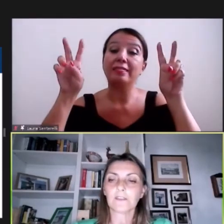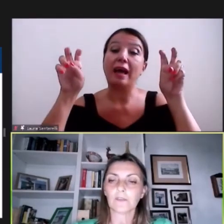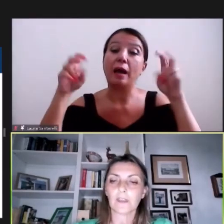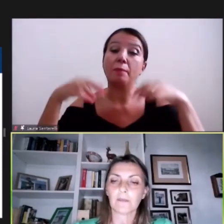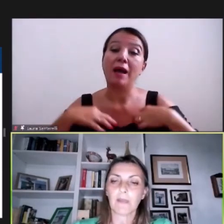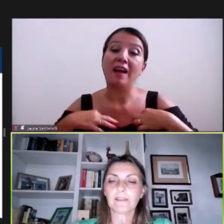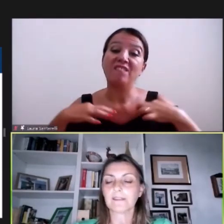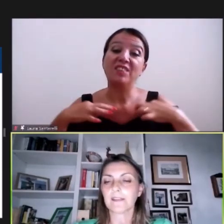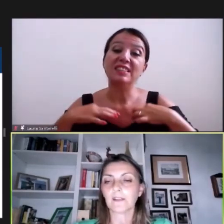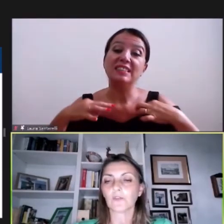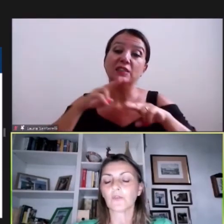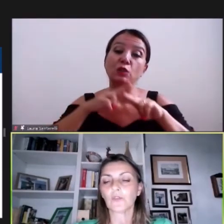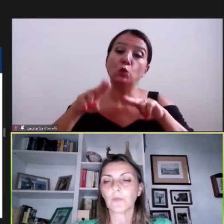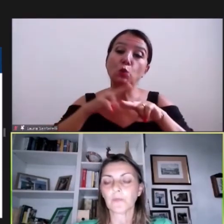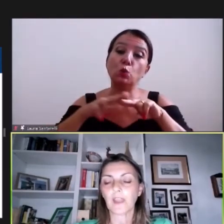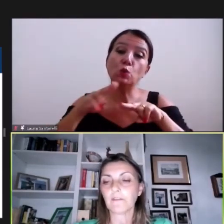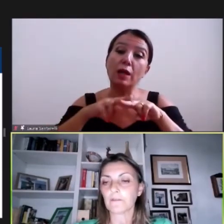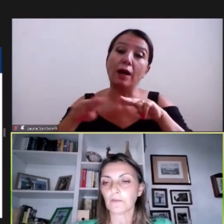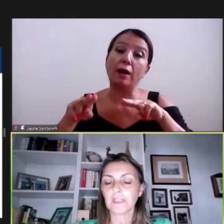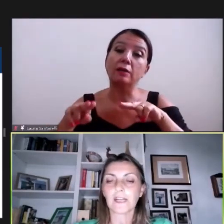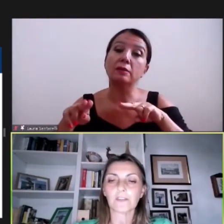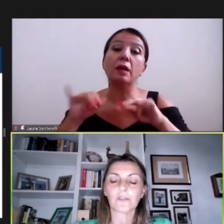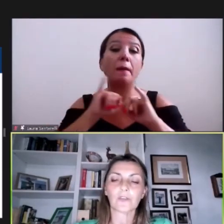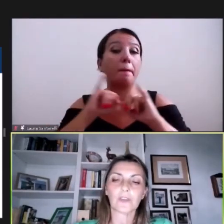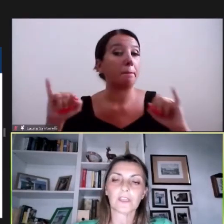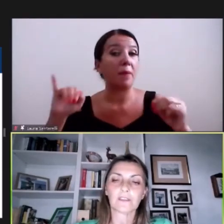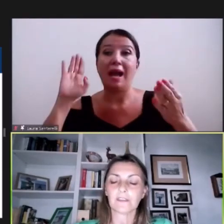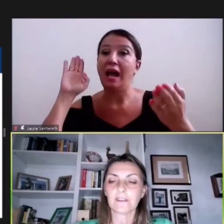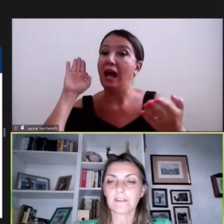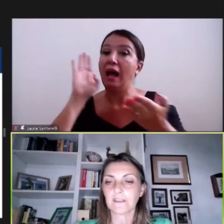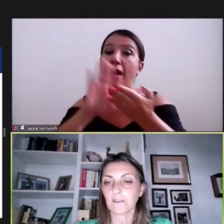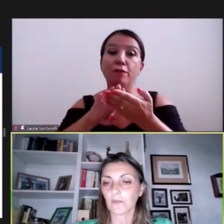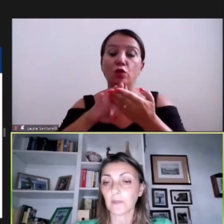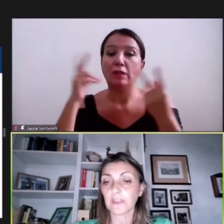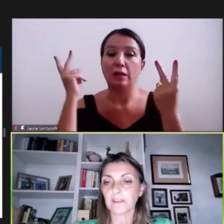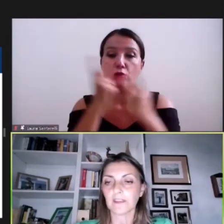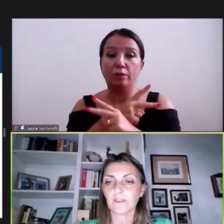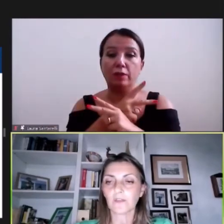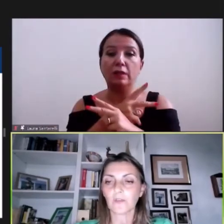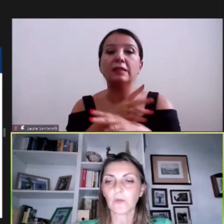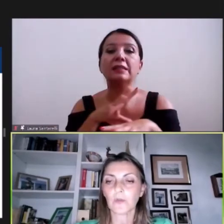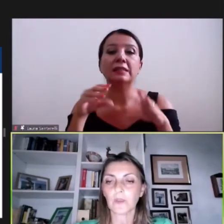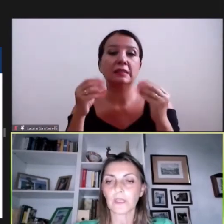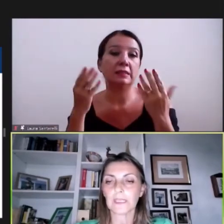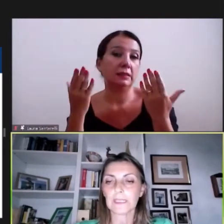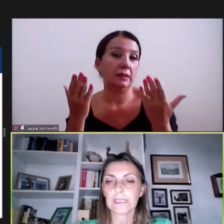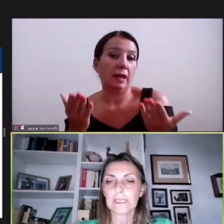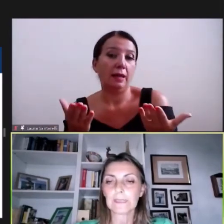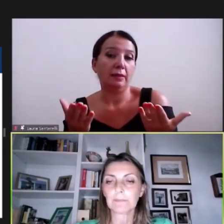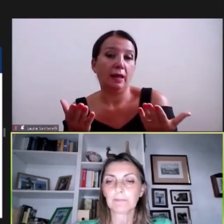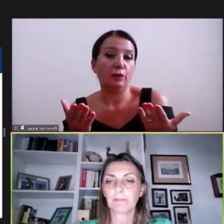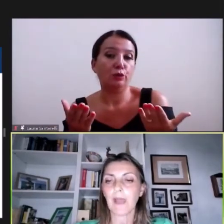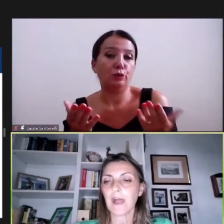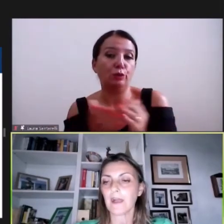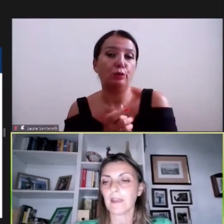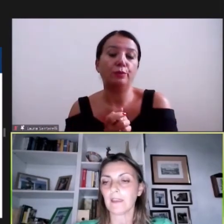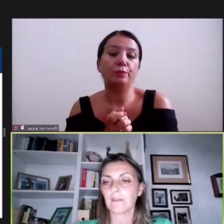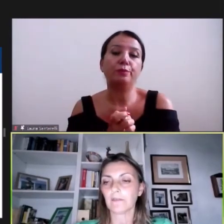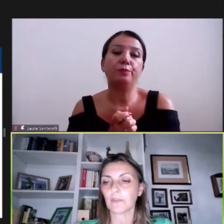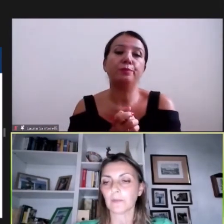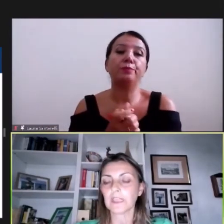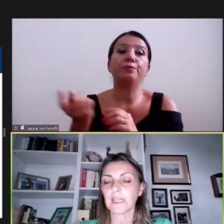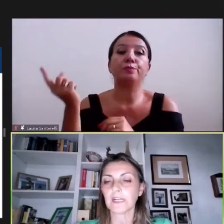usati non è mai stato affrontato, si inizia solamente adesso, ma